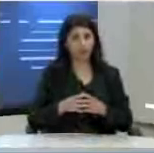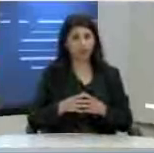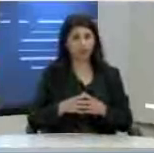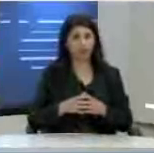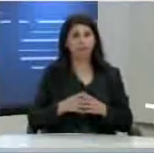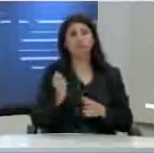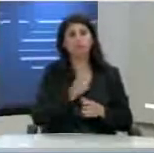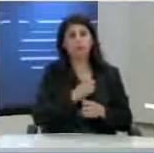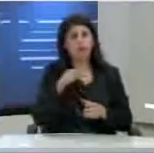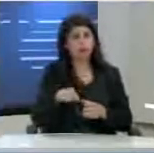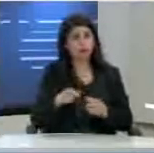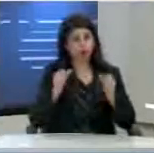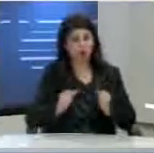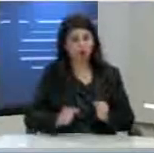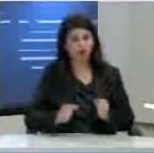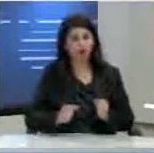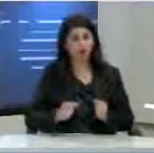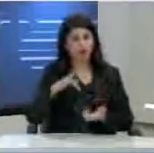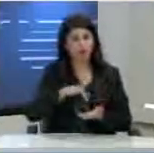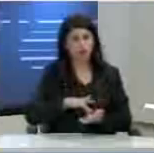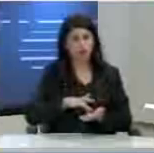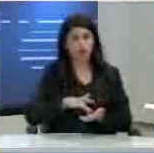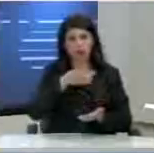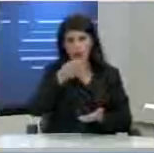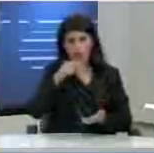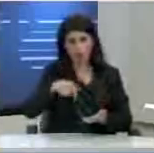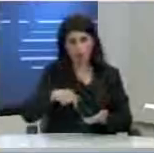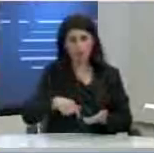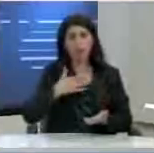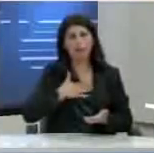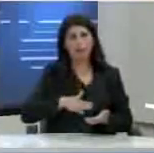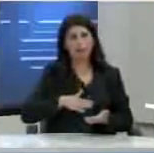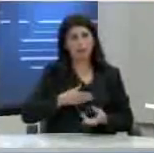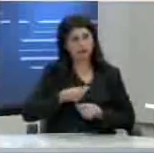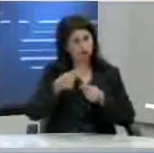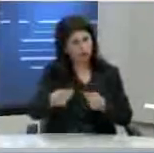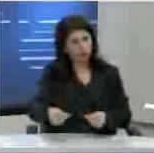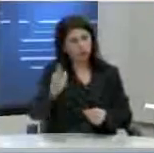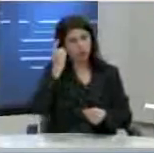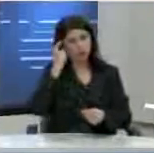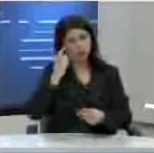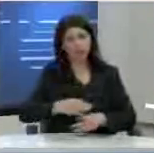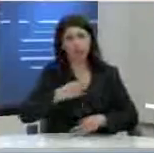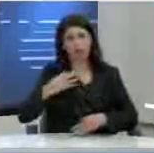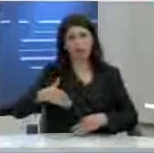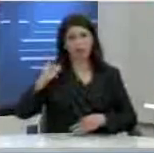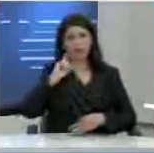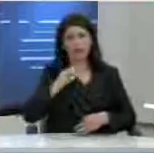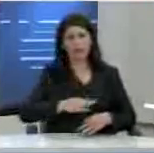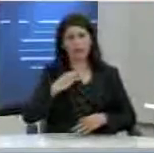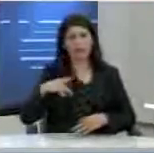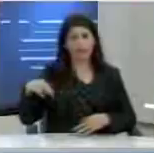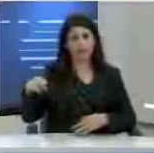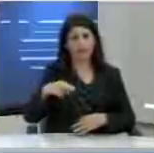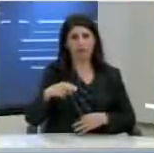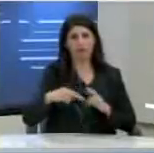και πιστεύω ότι αυτός είναι ο βασικός κορμός της ομιλίας μου σήμερα, και θέλω λίγο να σας το δώσω να το καταλάβετε, κύριε Μητσοτάκη, κυρίες και κύριοι συνάδελφοι